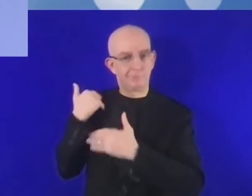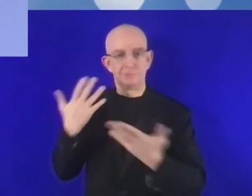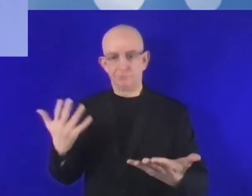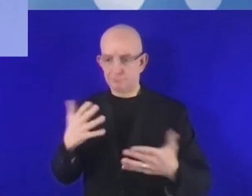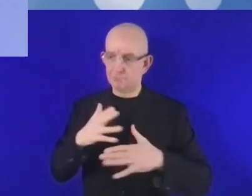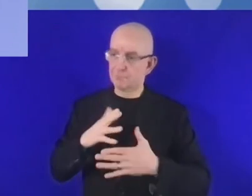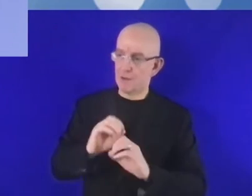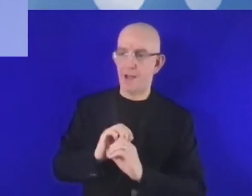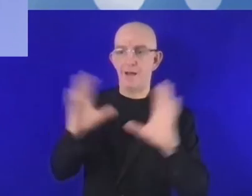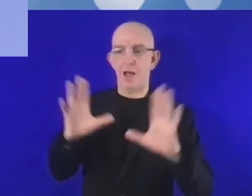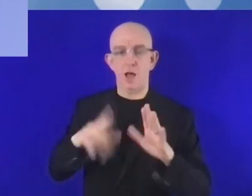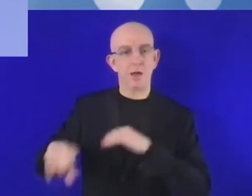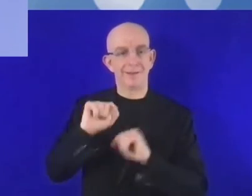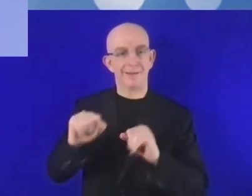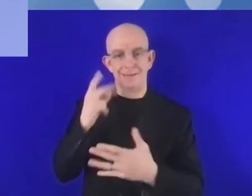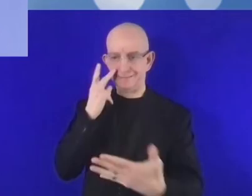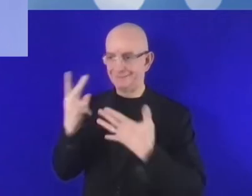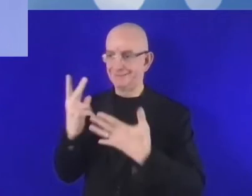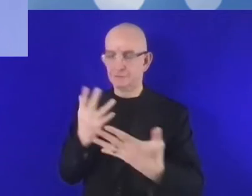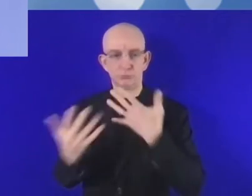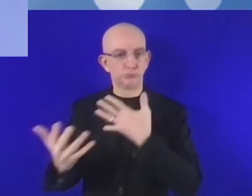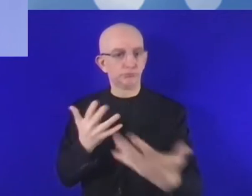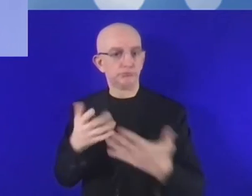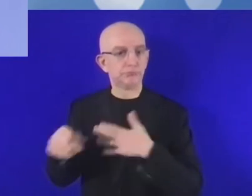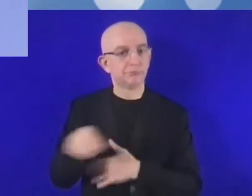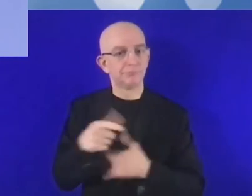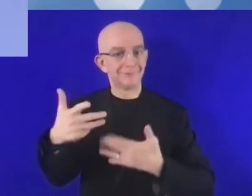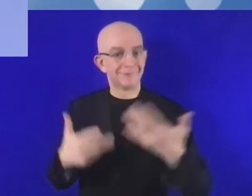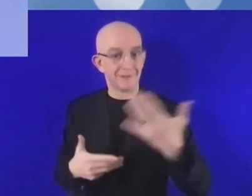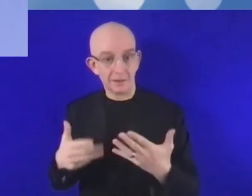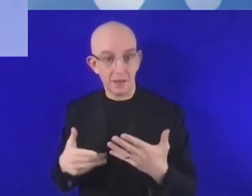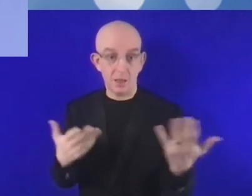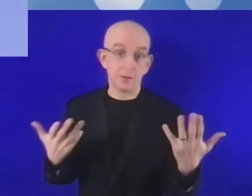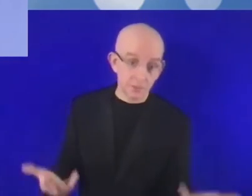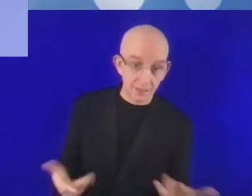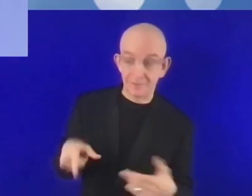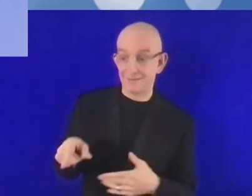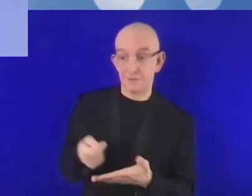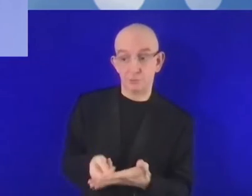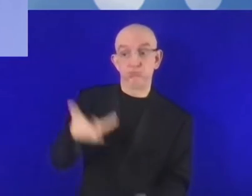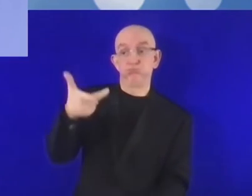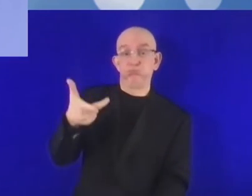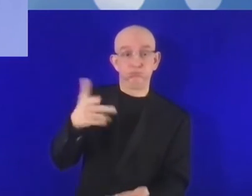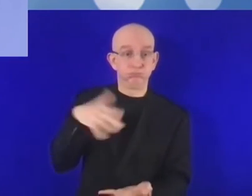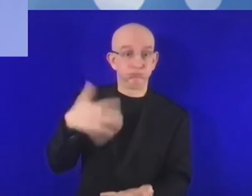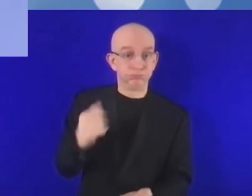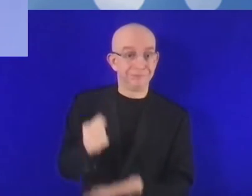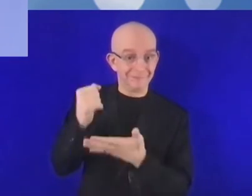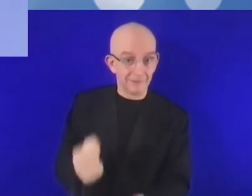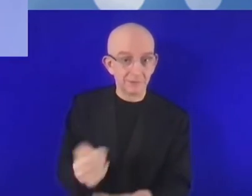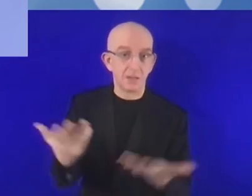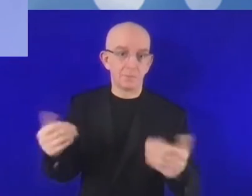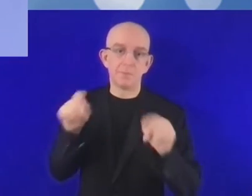очень прозрачным. Данные – это дорогостоящий ресурс, так что мы должны их обрабатывать